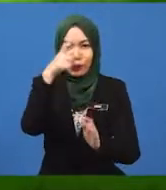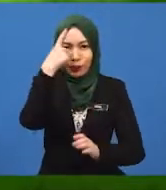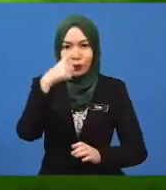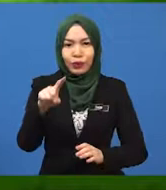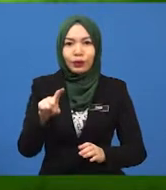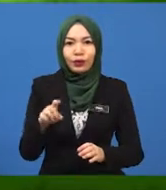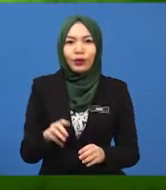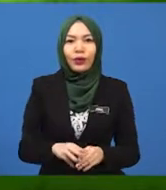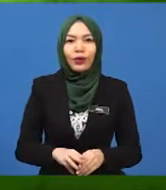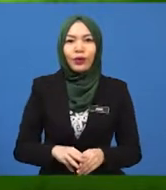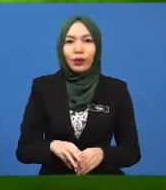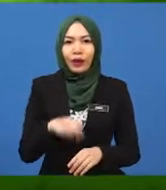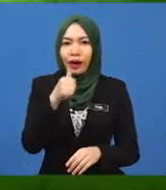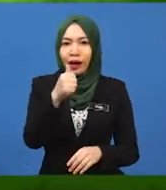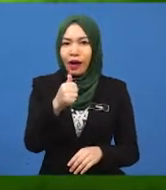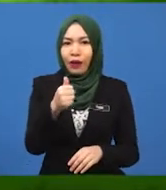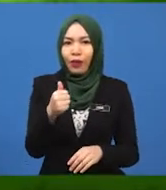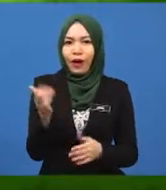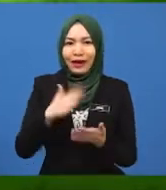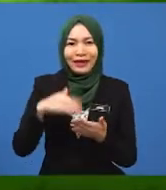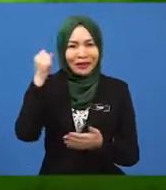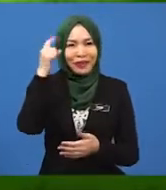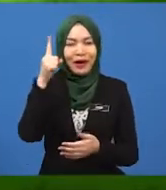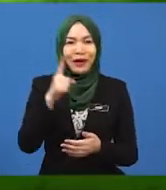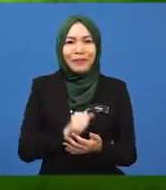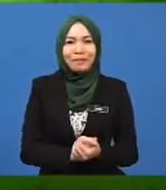murid-murid memahami dengan lebih jelas.